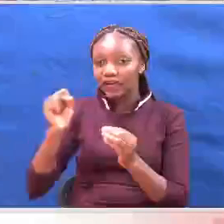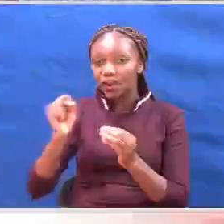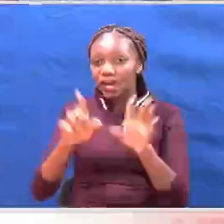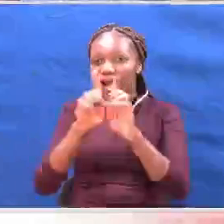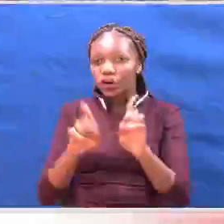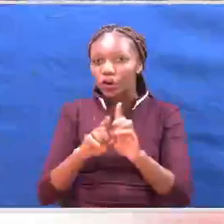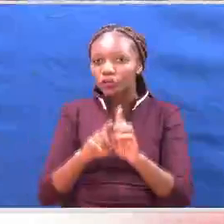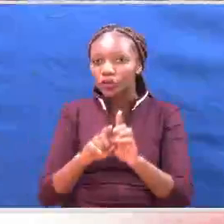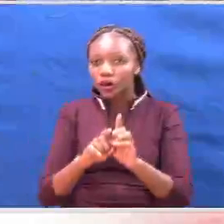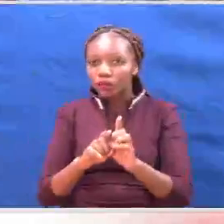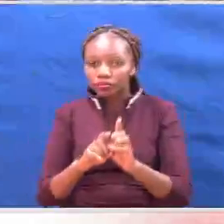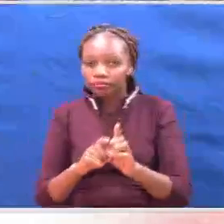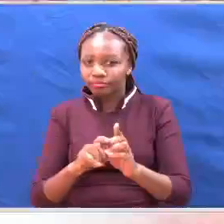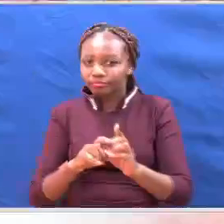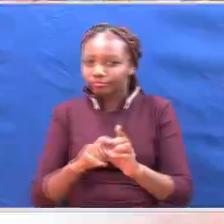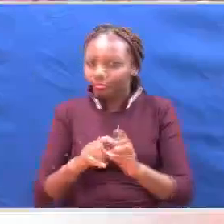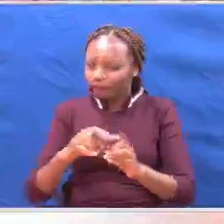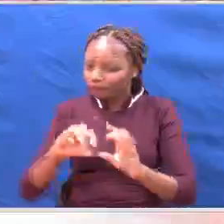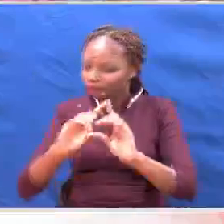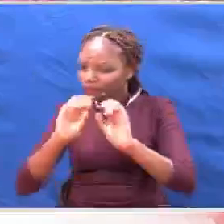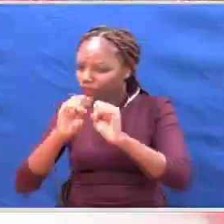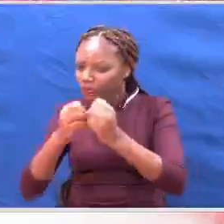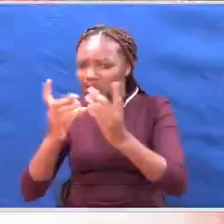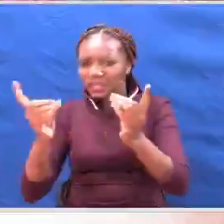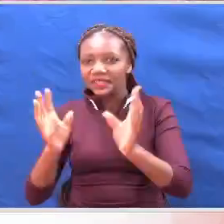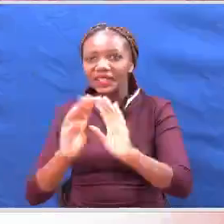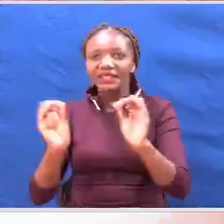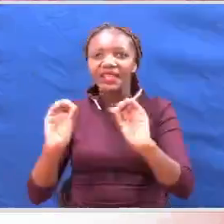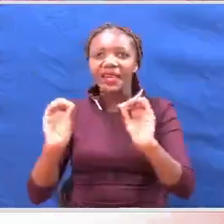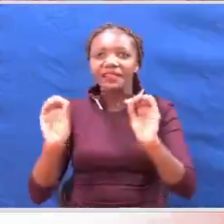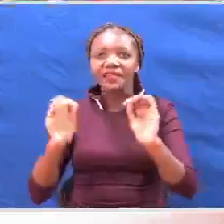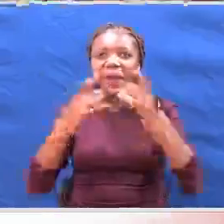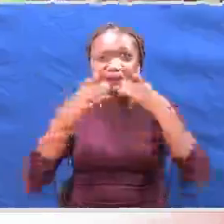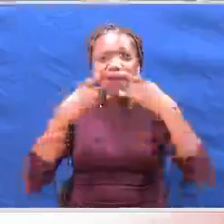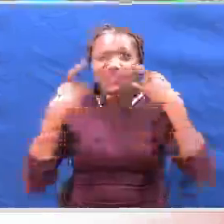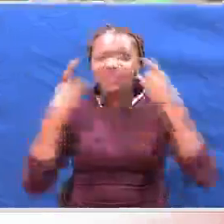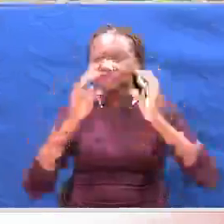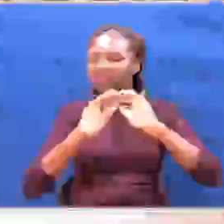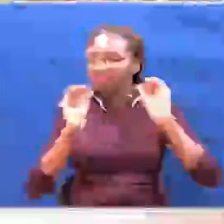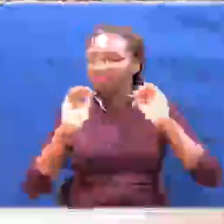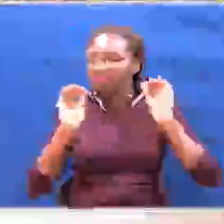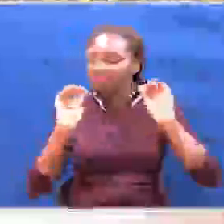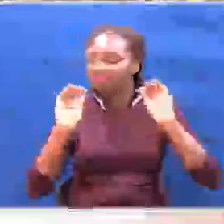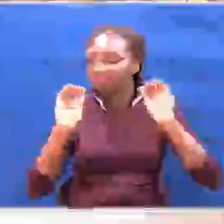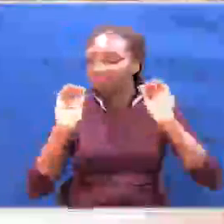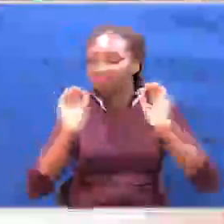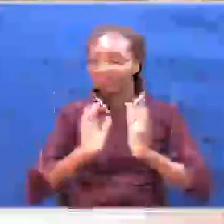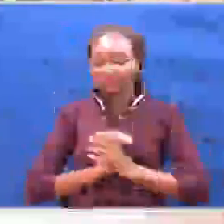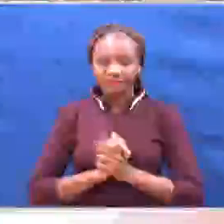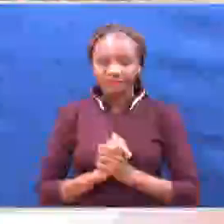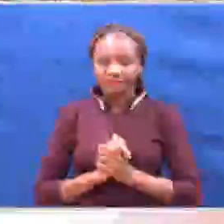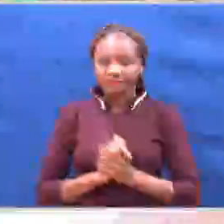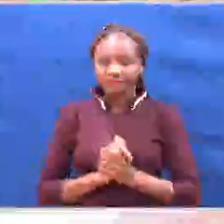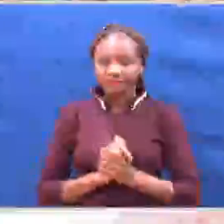amari na wale wofa klak wote hapa hawak na baraka hebu mnis hew hivi ni bwana